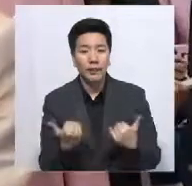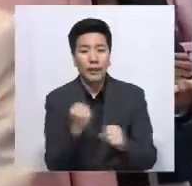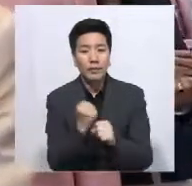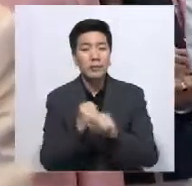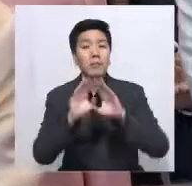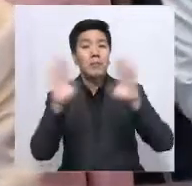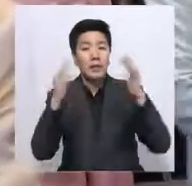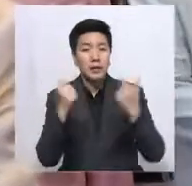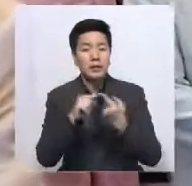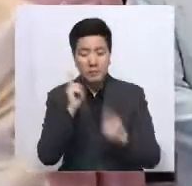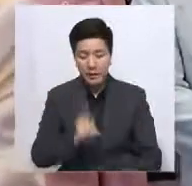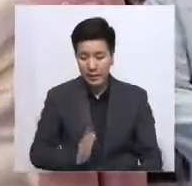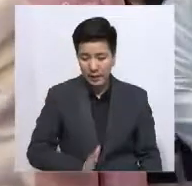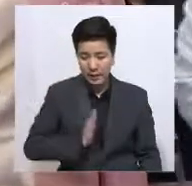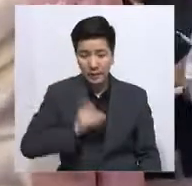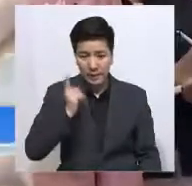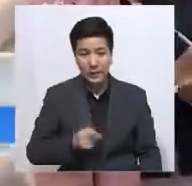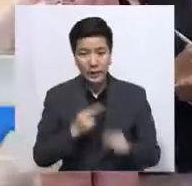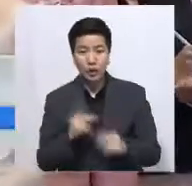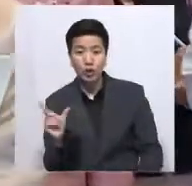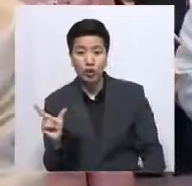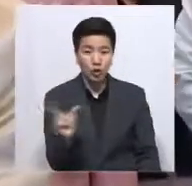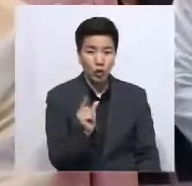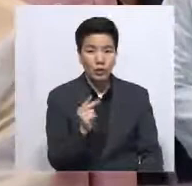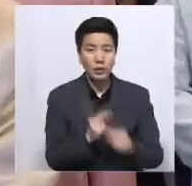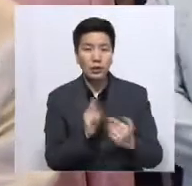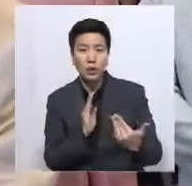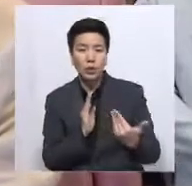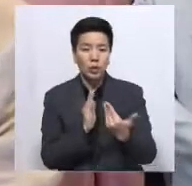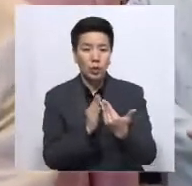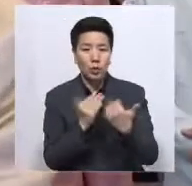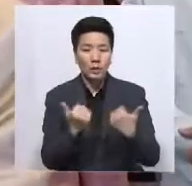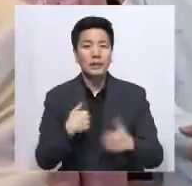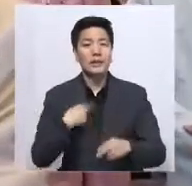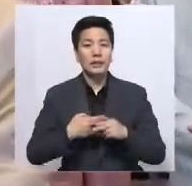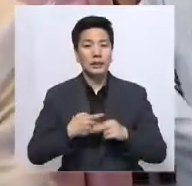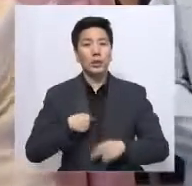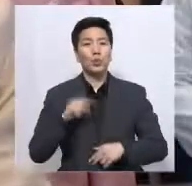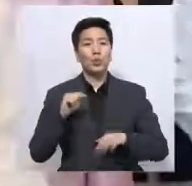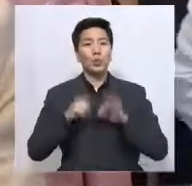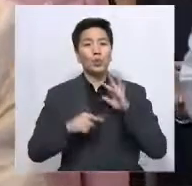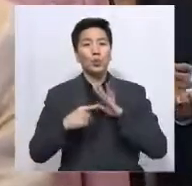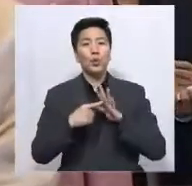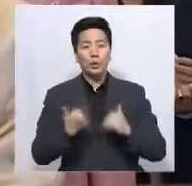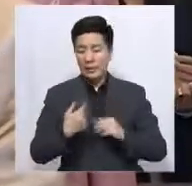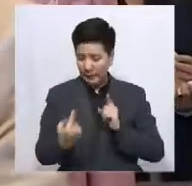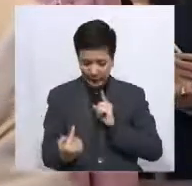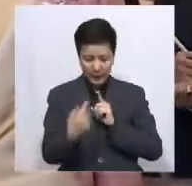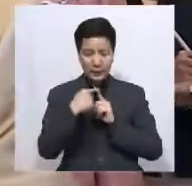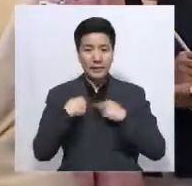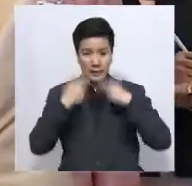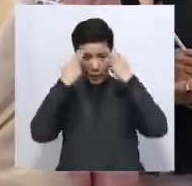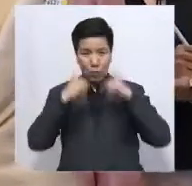วันนี้นะเป็นทางการชื่อย่อเรียกง่ายๆสายตรงลุงตู่นะก็ไม่ต้องเป็นห่วงว่าจะไม่ถึงนายกนะเพราะว่านาย